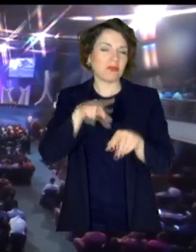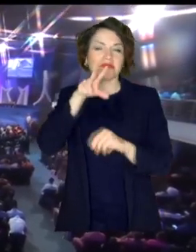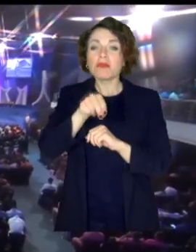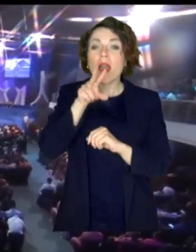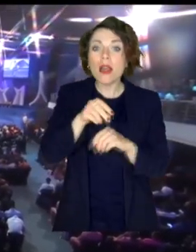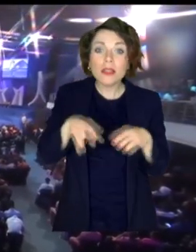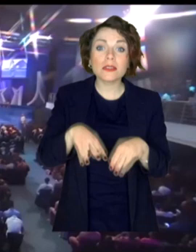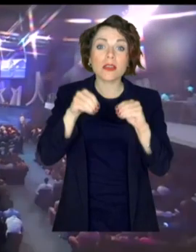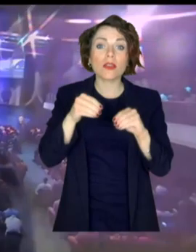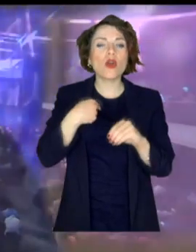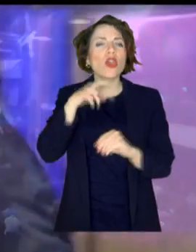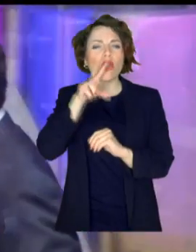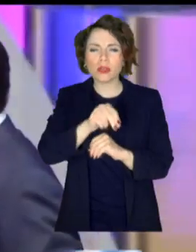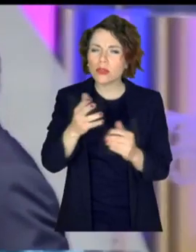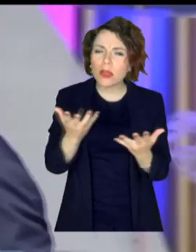vi ho detto